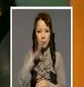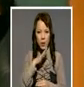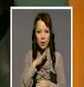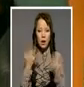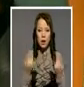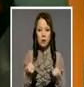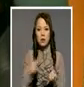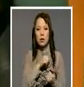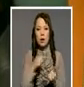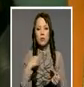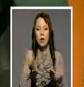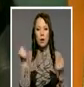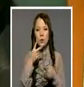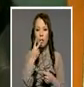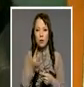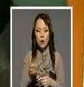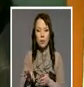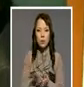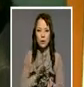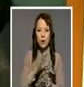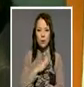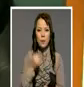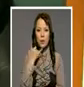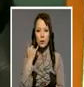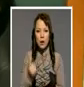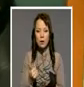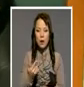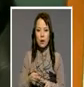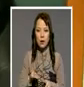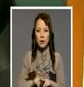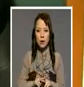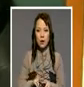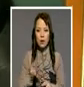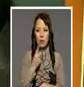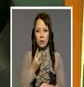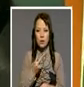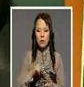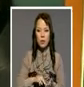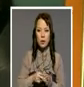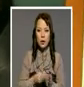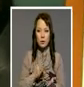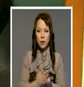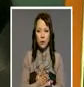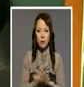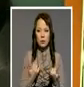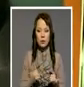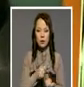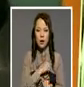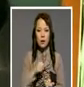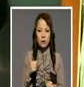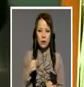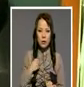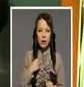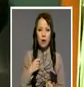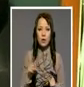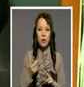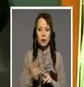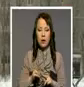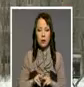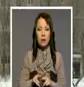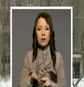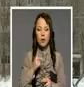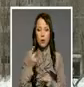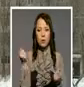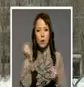Звондап едім, соны екі үйде жүрген келіп алып кетті оларды. Алып кетті, иә. Ұрылар екен. Ұрылар сол подъезд, квартира тонайтындар